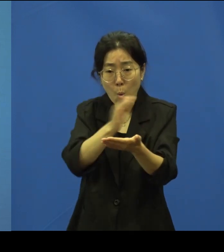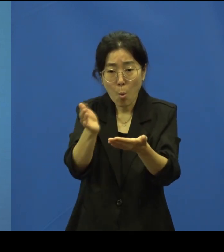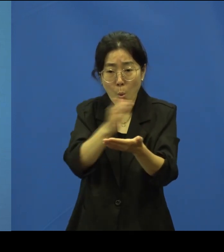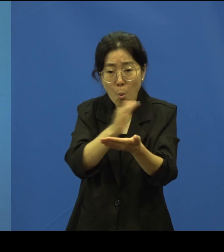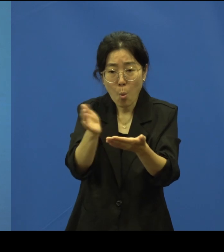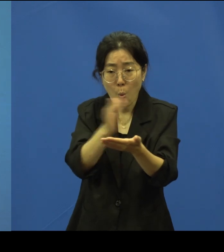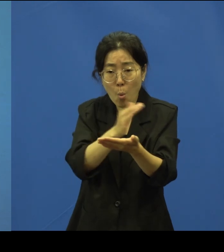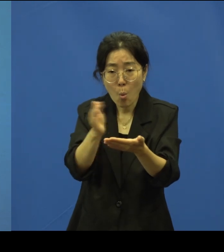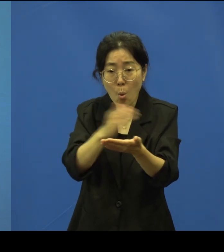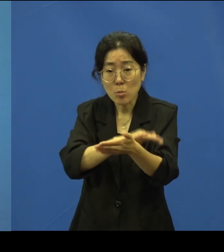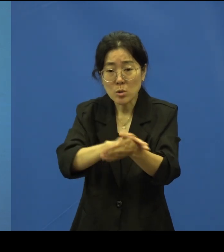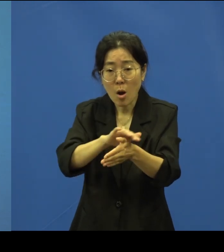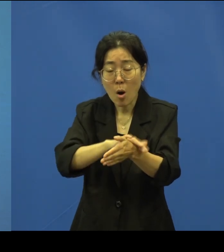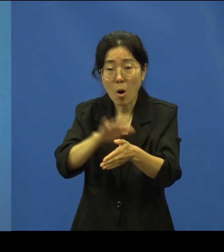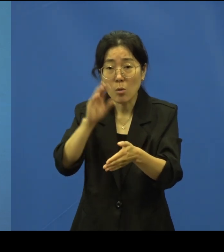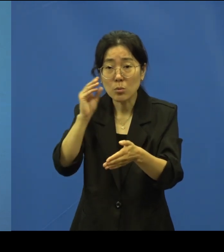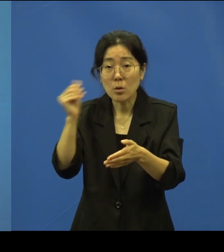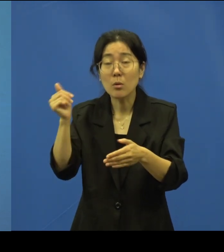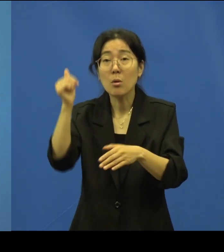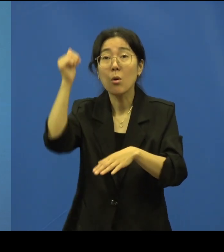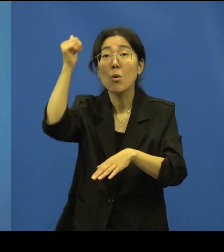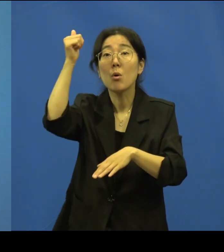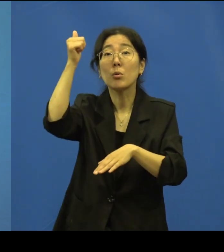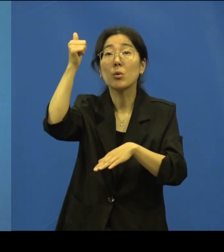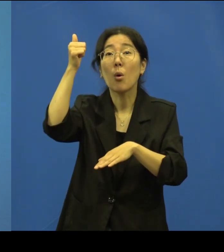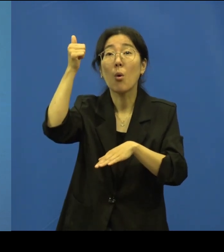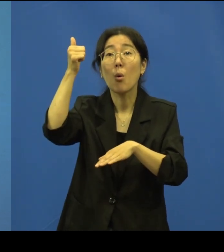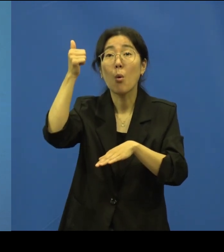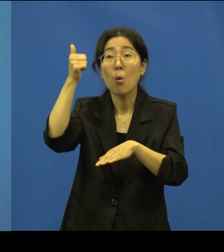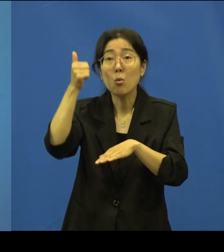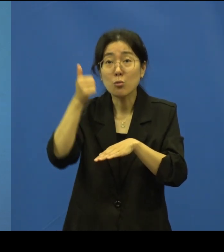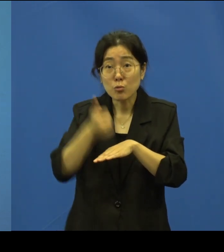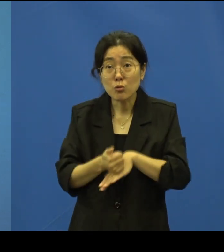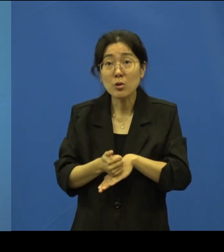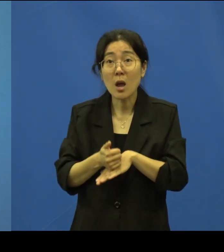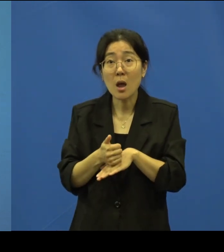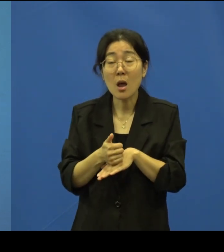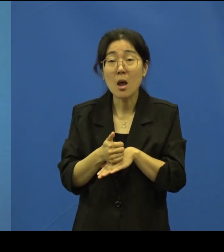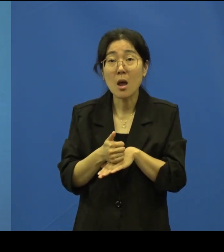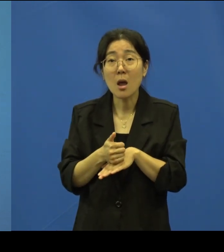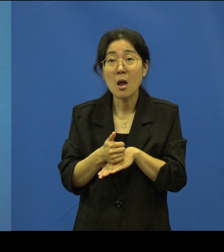정말 열심히 공부해서 결국은 자기가 원하는 공부를 하게 됐어요.